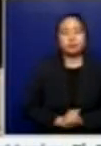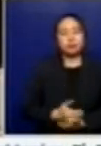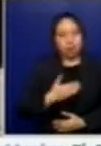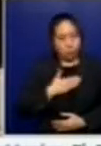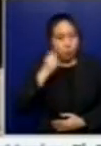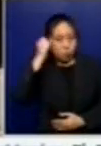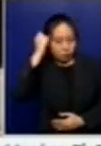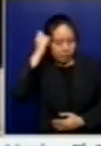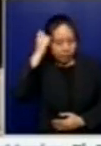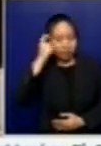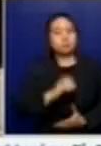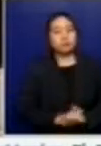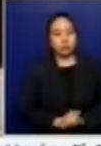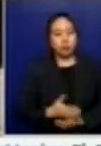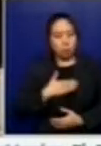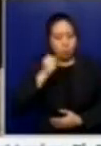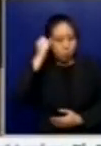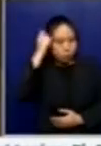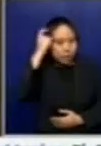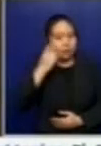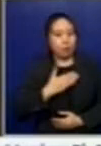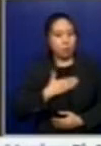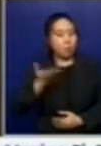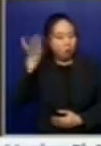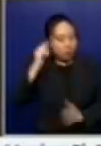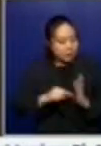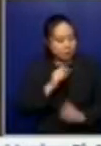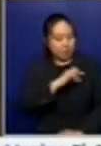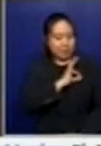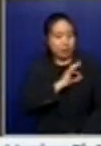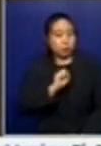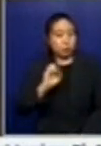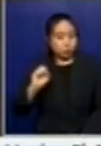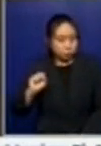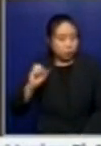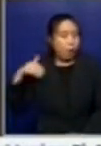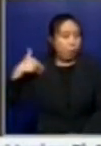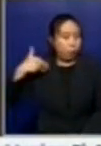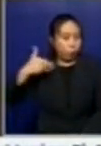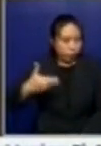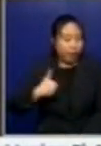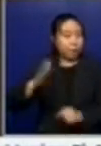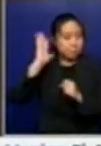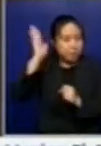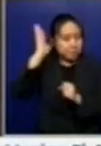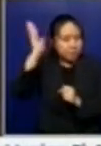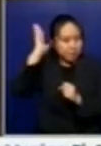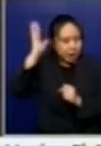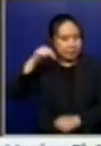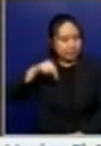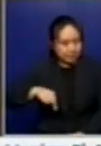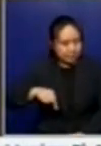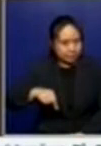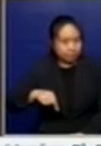แล้วครับท่านประธานนะเพราะผมตั้งแต่เป็นสมาชิกสภาผู้แทนราษฎรมานะครับอภิปรายในสภามาก็ไม่เค